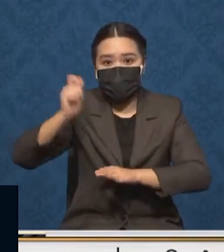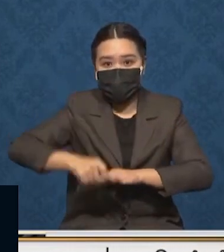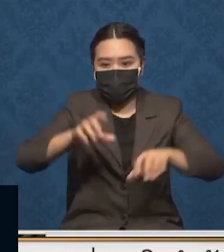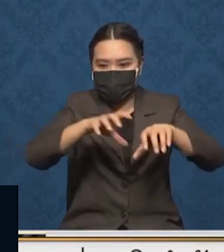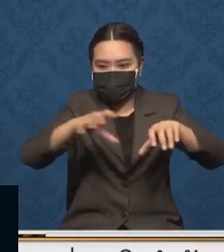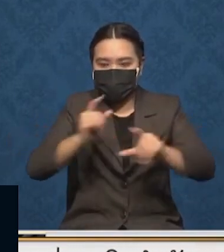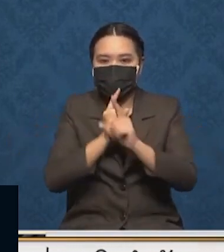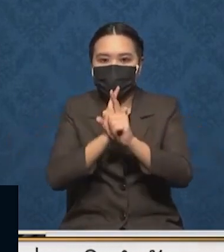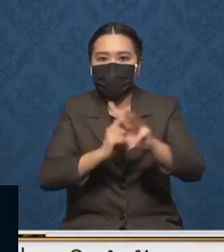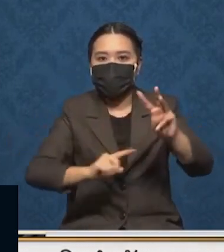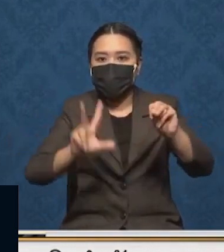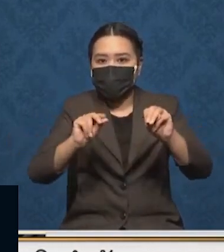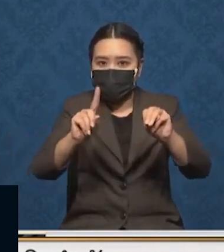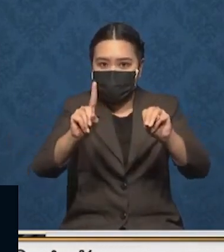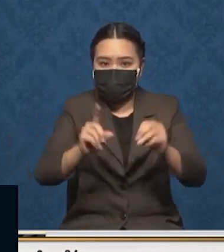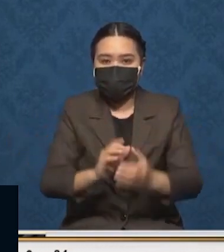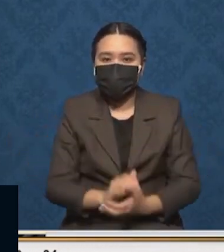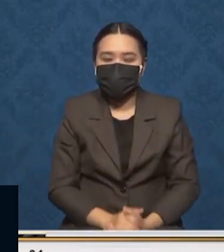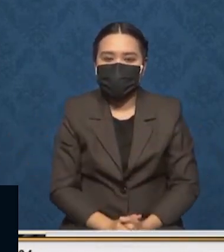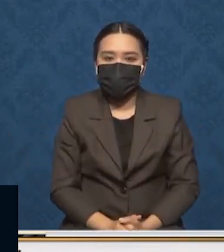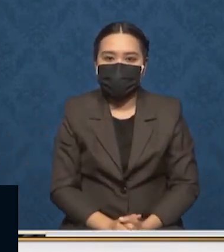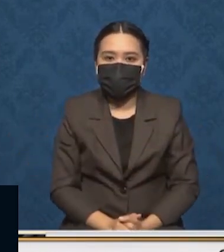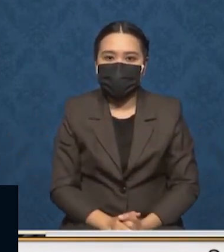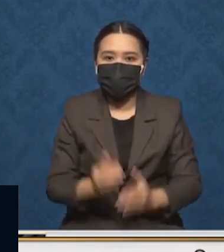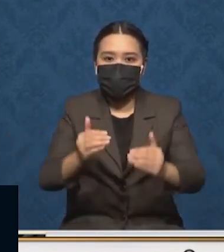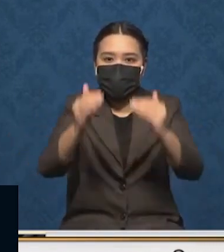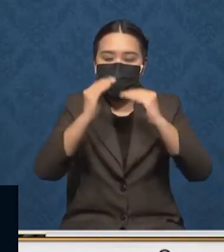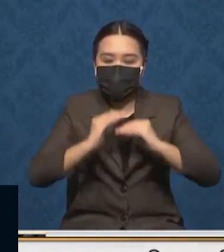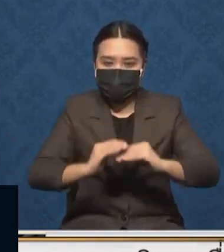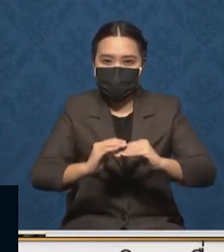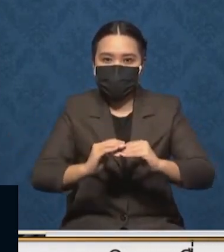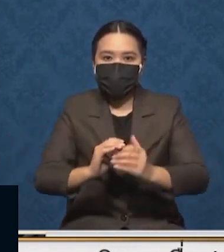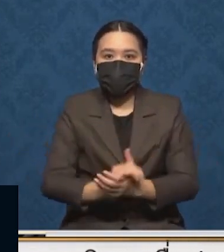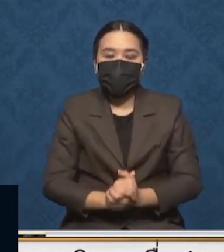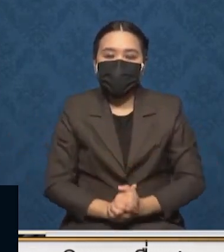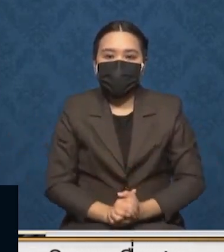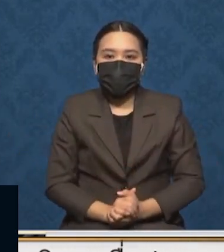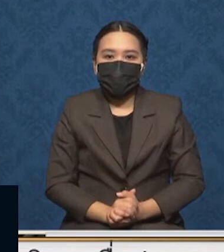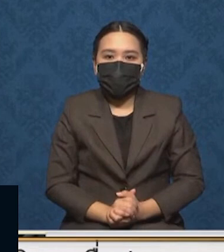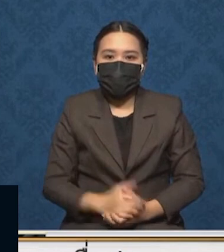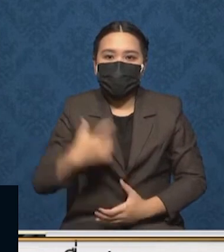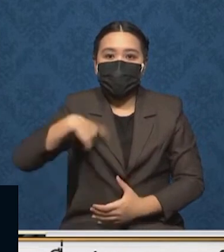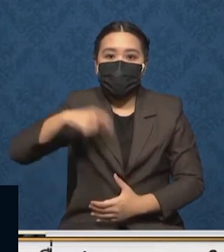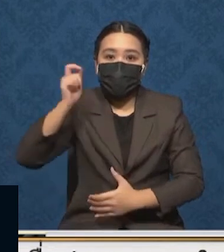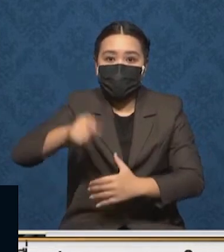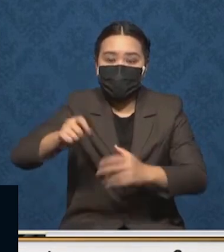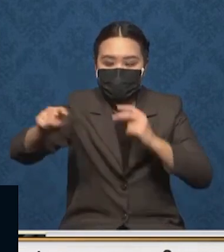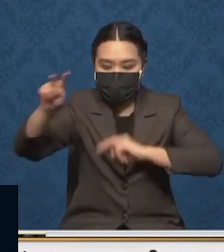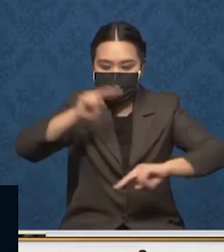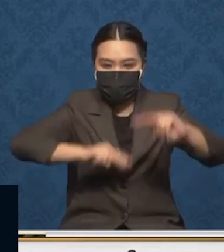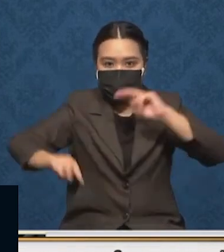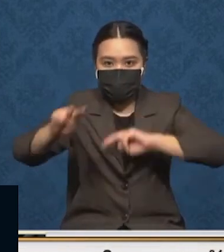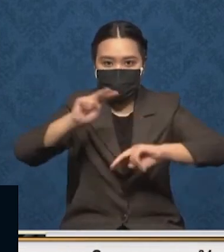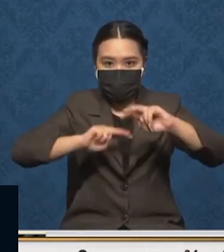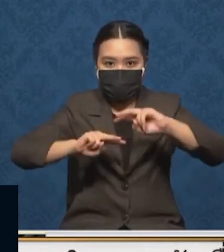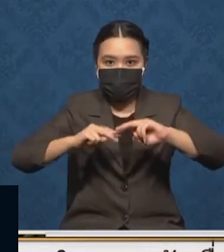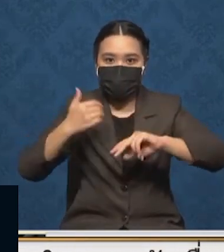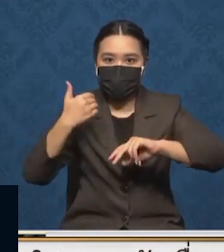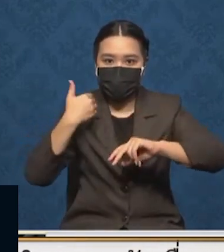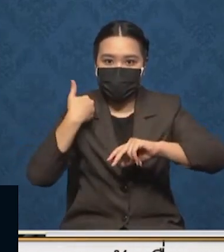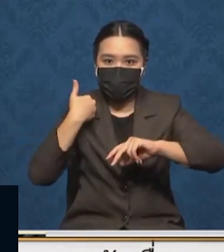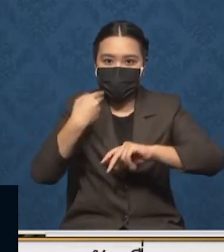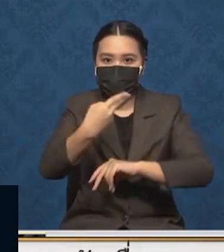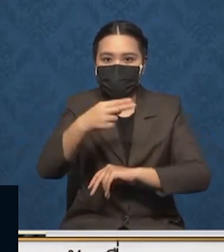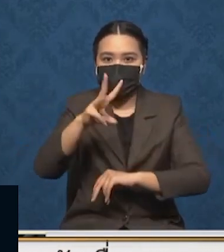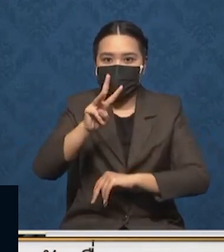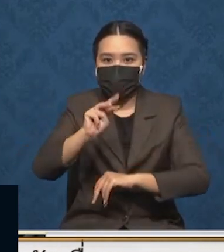ตรา31ครับในประการที่2ท่านประธานครับในกรณีของศาลปกครองครับมันมีอยู่2หมวดใหญ่ๆ